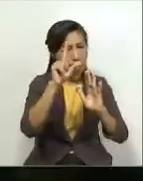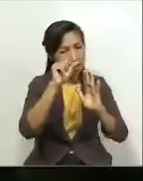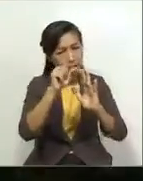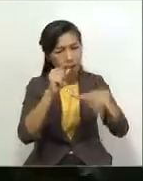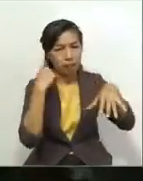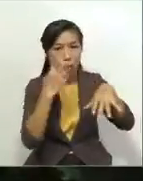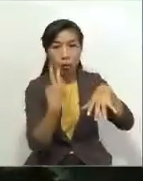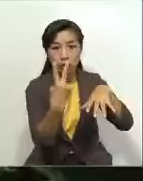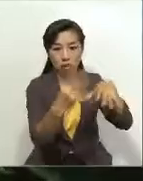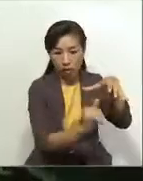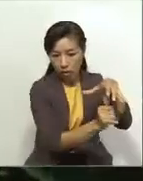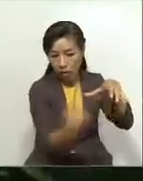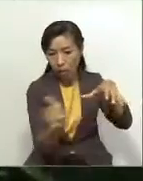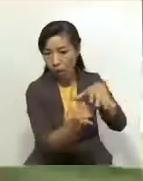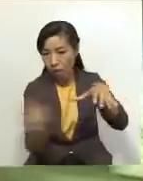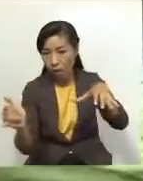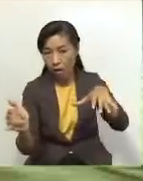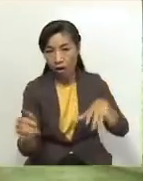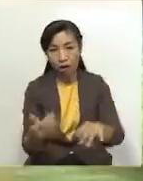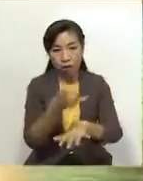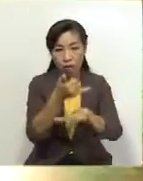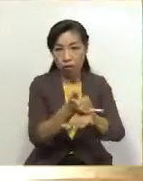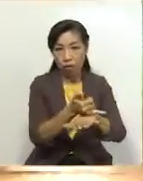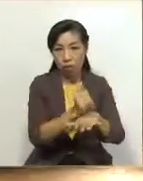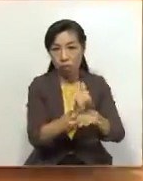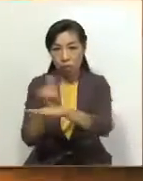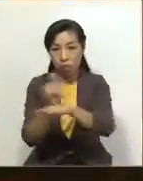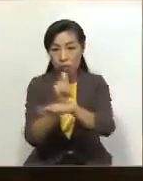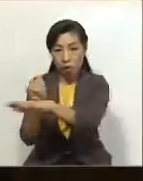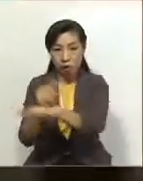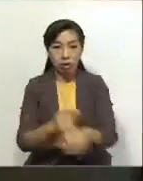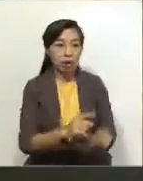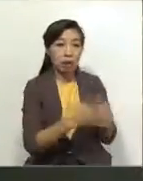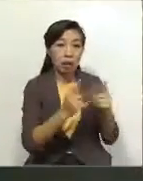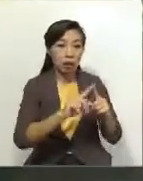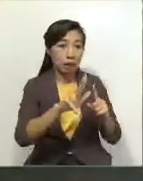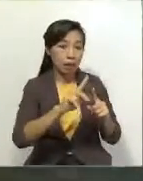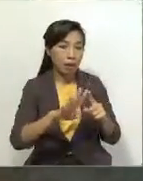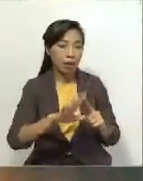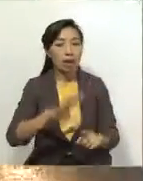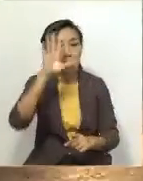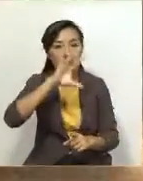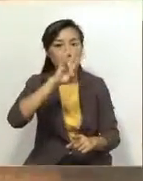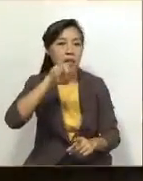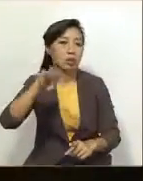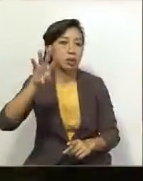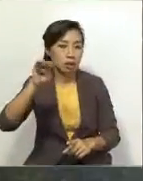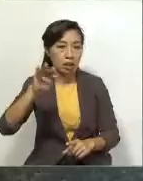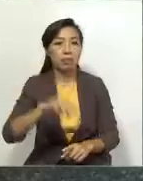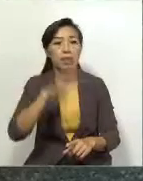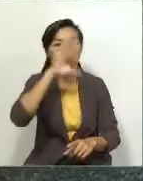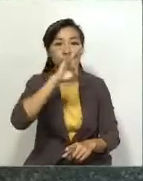แล้วส่งโรงพยาบาลส่วนอีก2คนหลังออกมาในช่วงเวลา 19:40 นและ 19:50